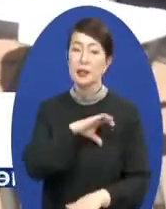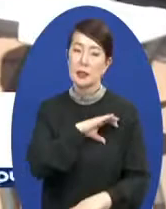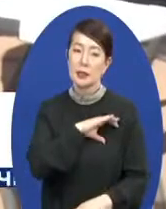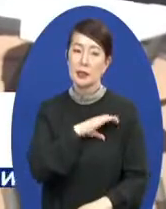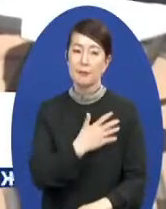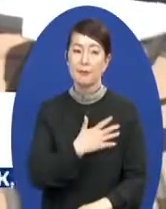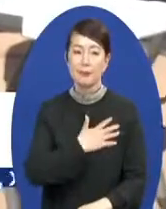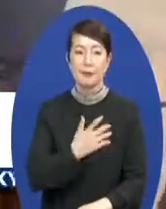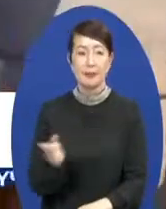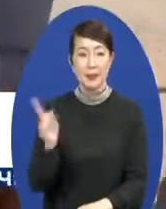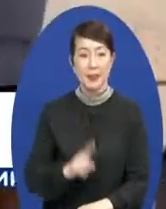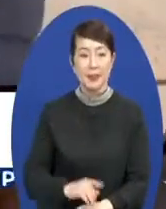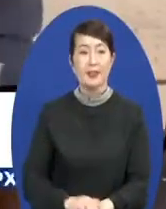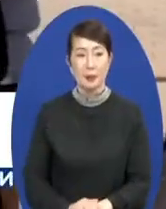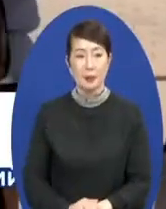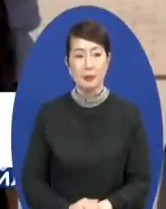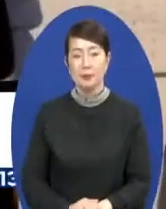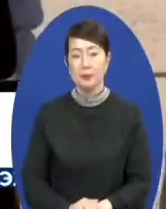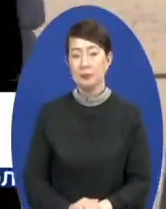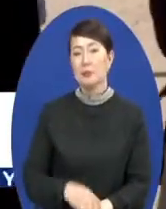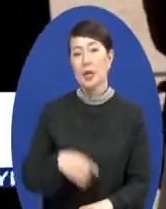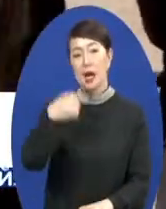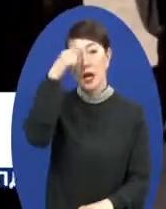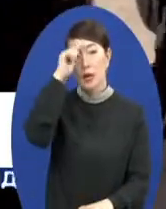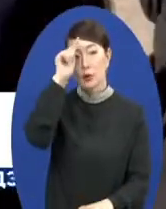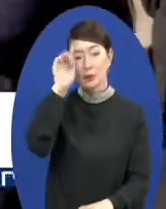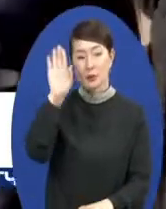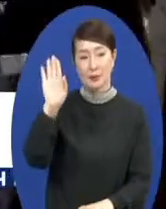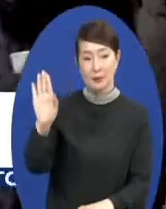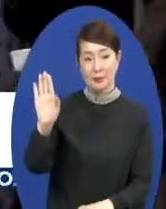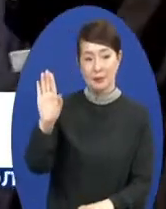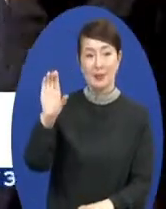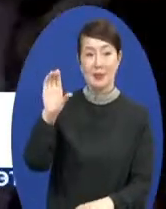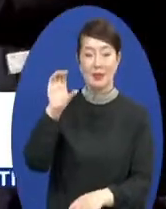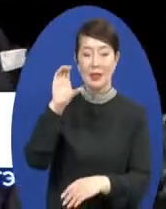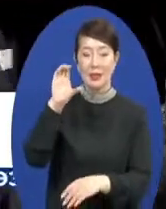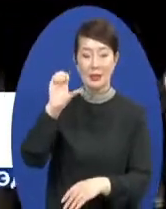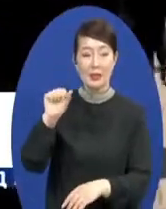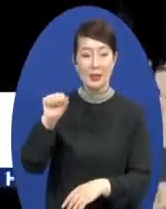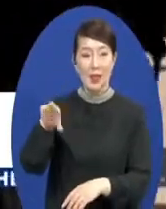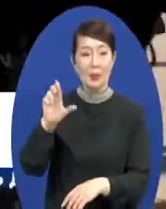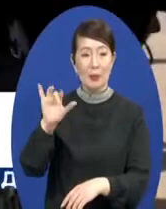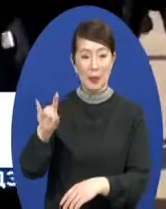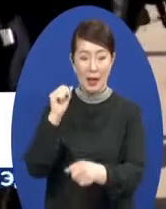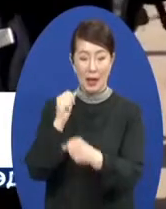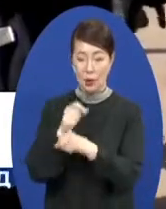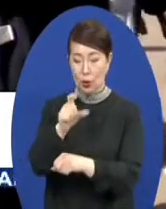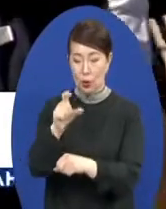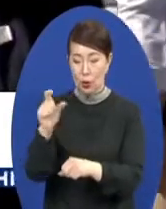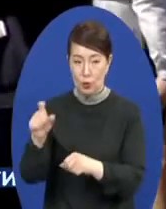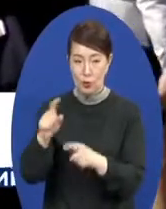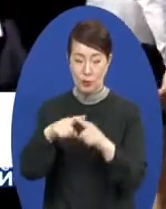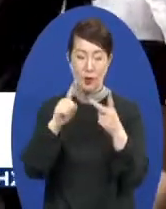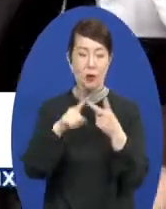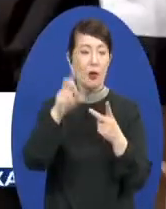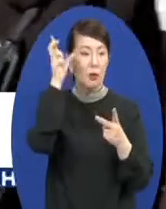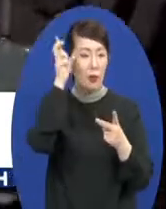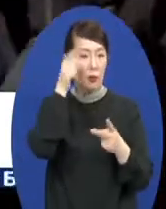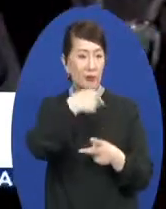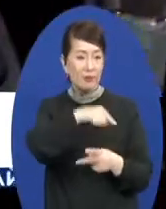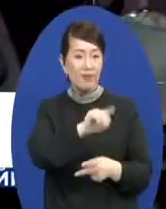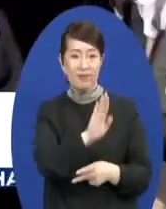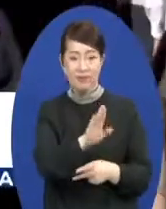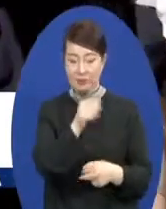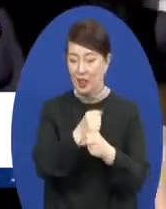одоо сэтгэлдээ үржирээд байж байна. Эрүүл мэндийн салбар түүнд ажиллах боловсон хүчин. Хоёрдугаарт нь боловсролын